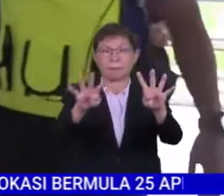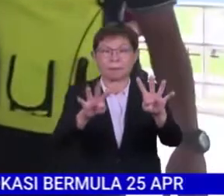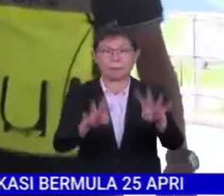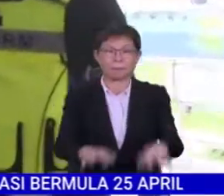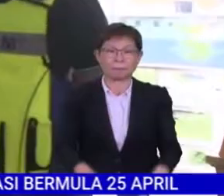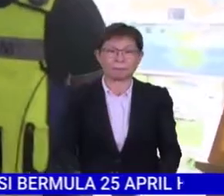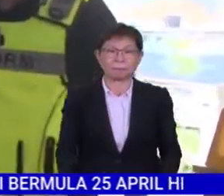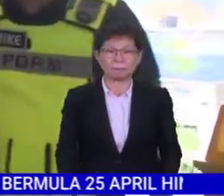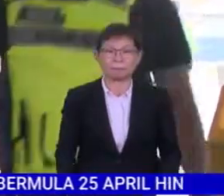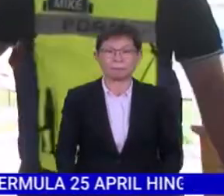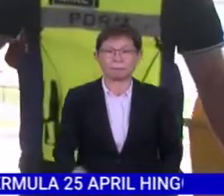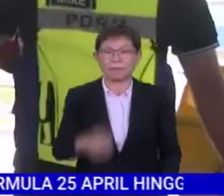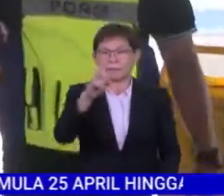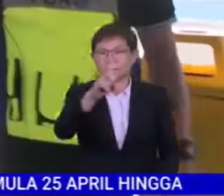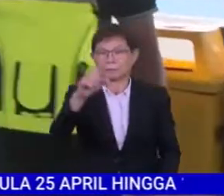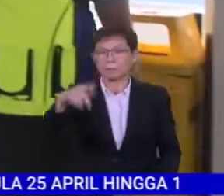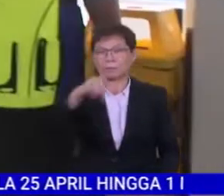timbalan pendakwa Raya Muhammad Irsyad madu nih